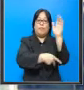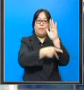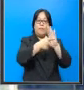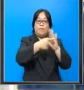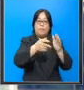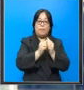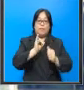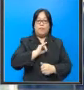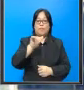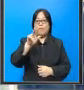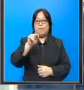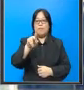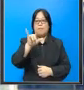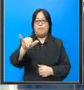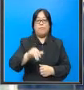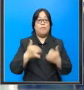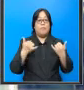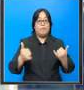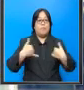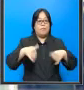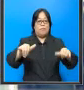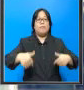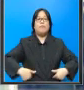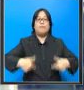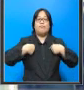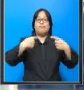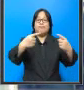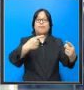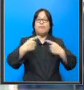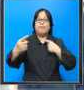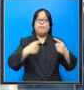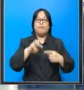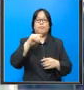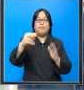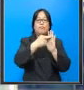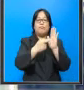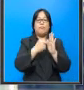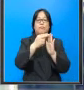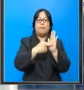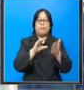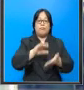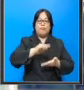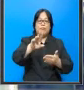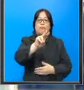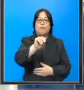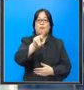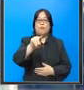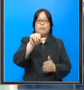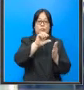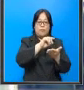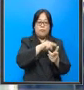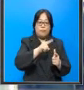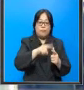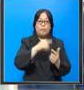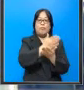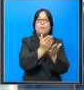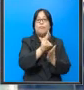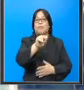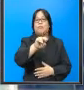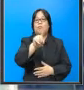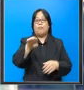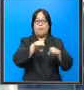ataupun skuter elektrik untuk beroperasi di Kuala Lumpur memandangkan terdapat keperluan dari